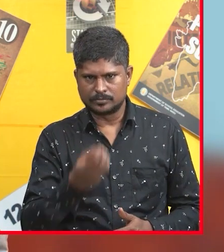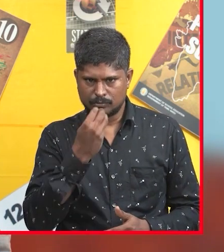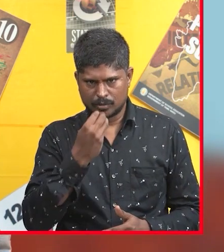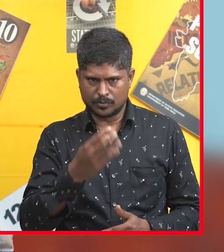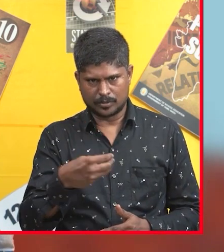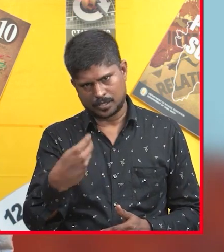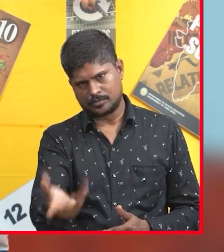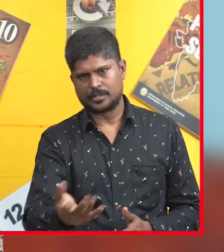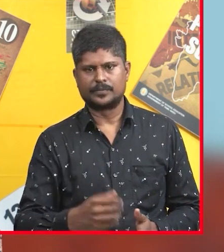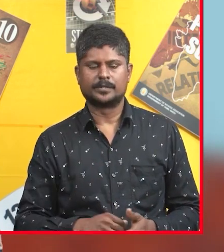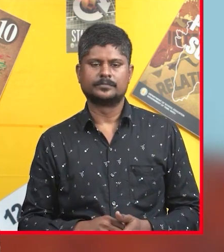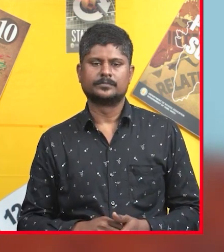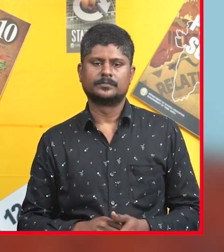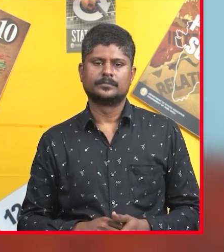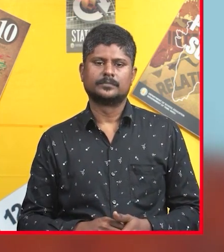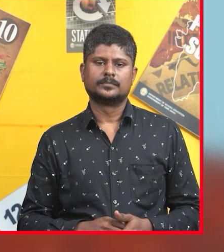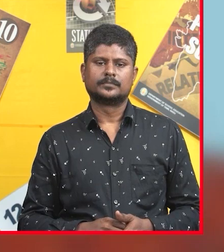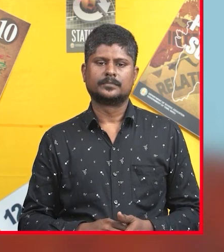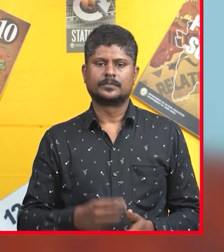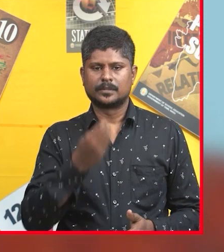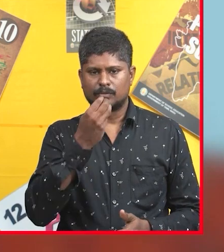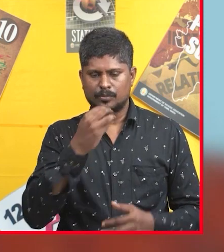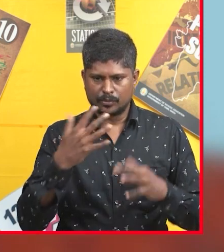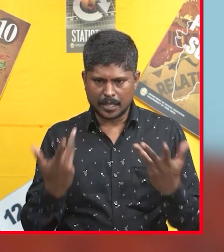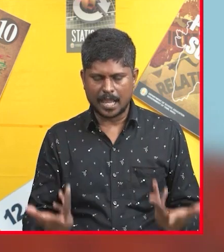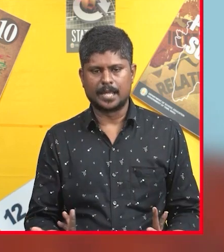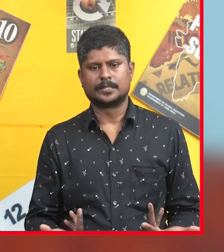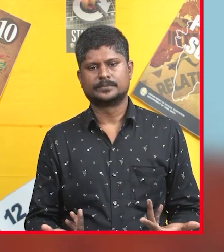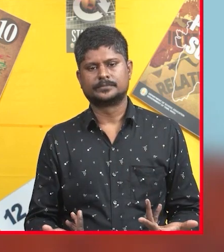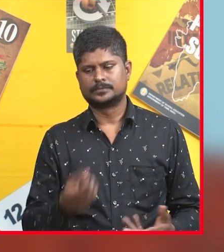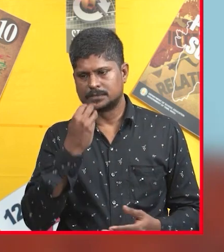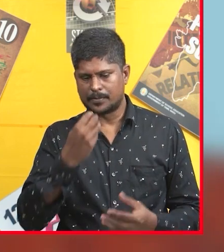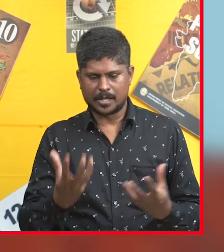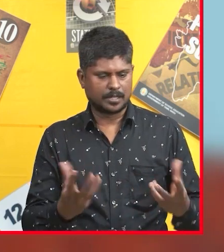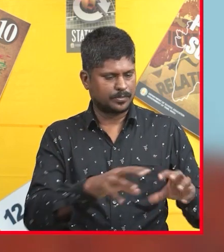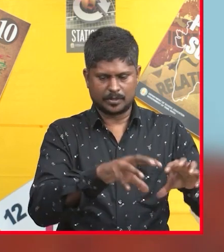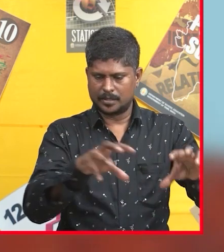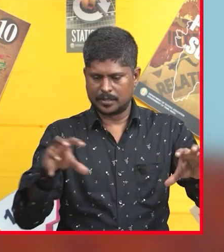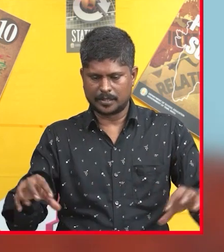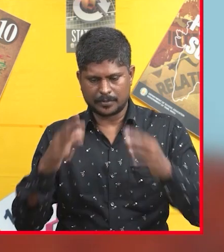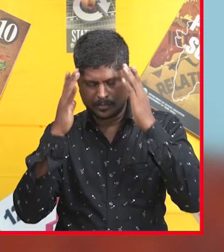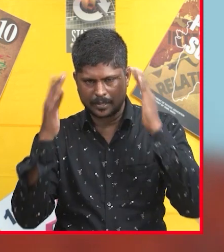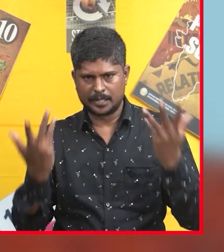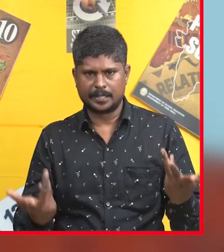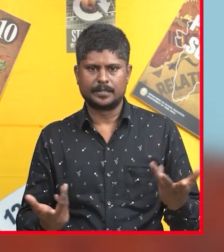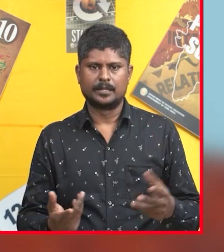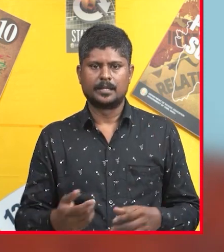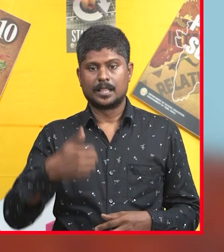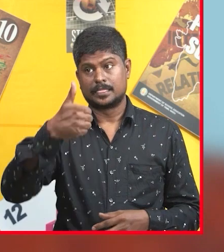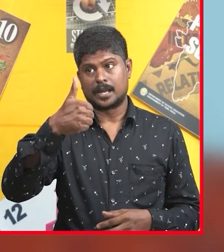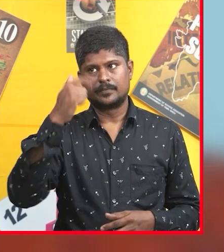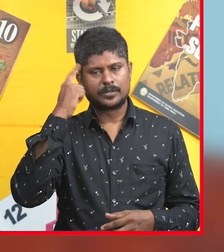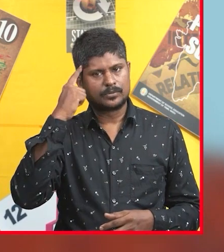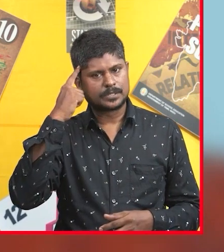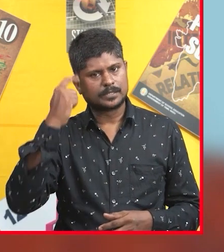பொருட்கள் தேவைப்படுது இல்லையா, அந்த உணவுப் பொருள் வீட்டுல இல்லை, என்ன செய்யலாம் அப்படின்னு அந்த தலைவன் யோசிக்கிறான்.